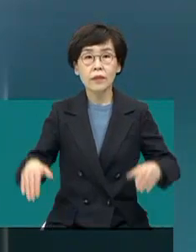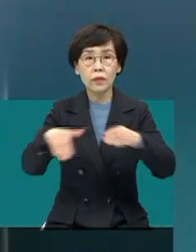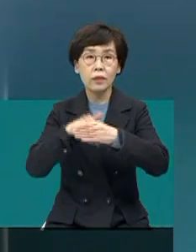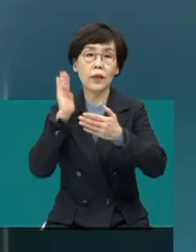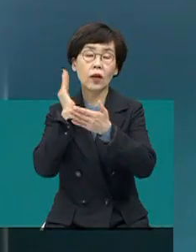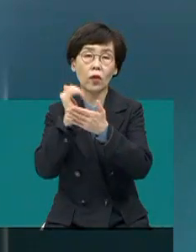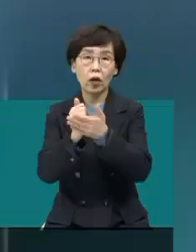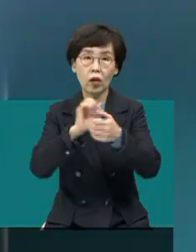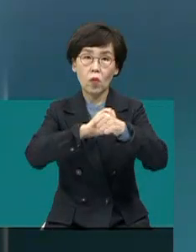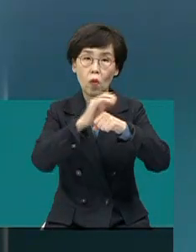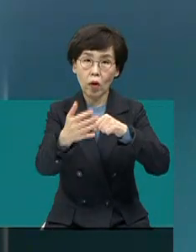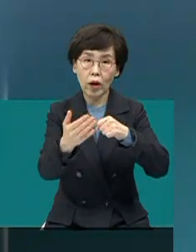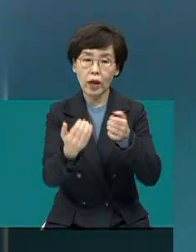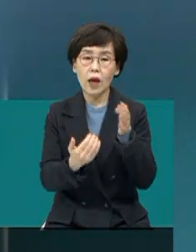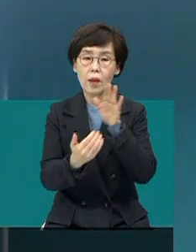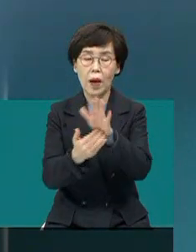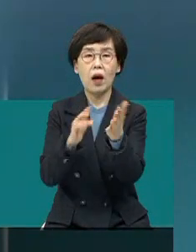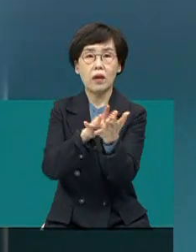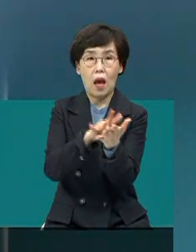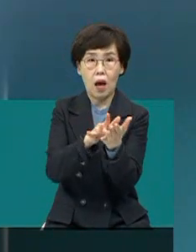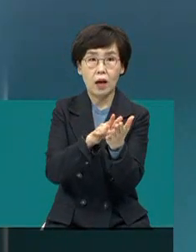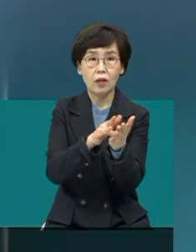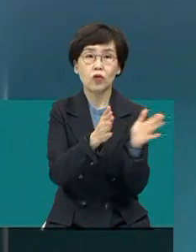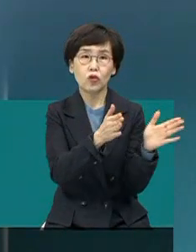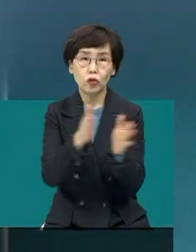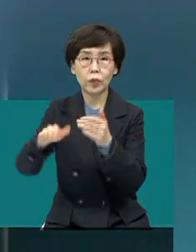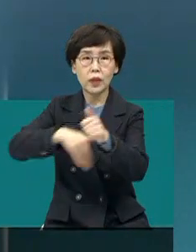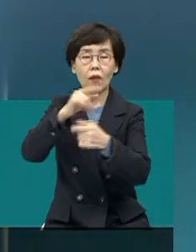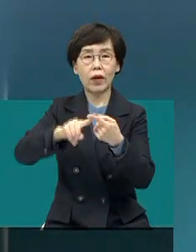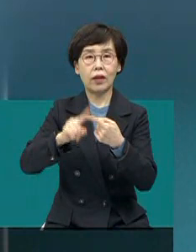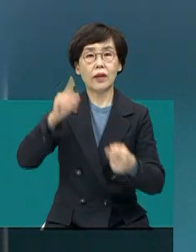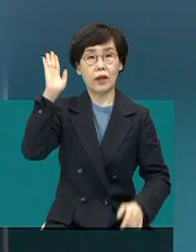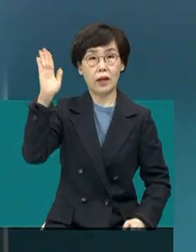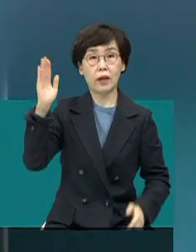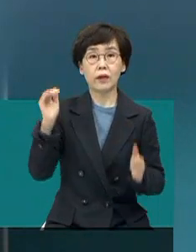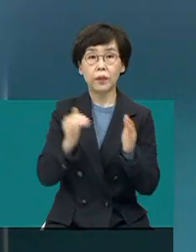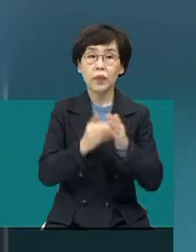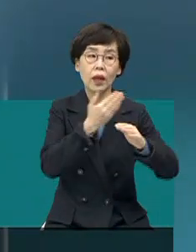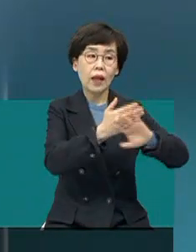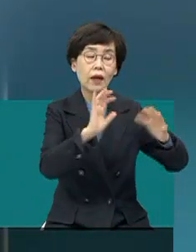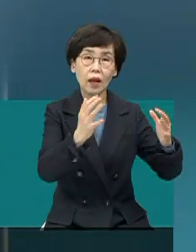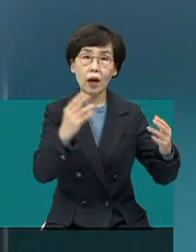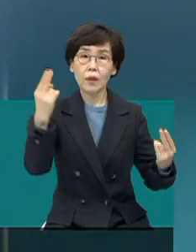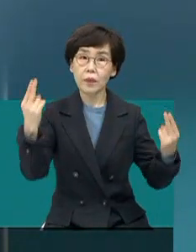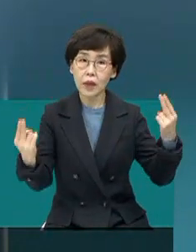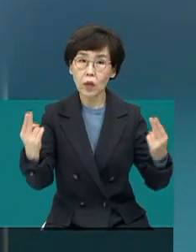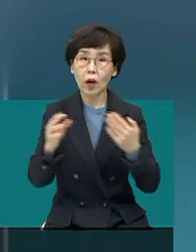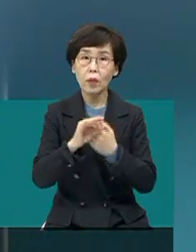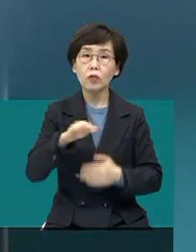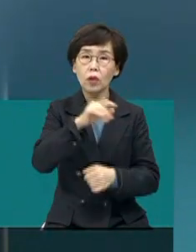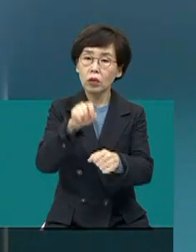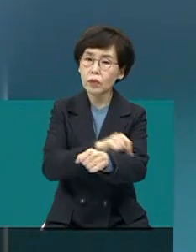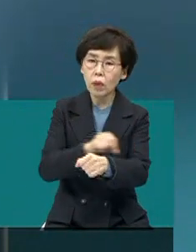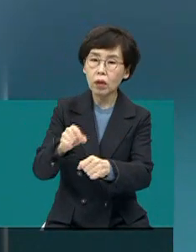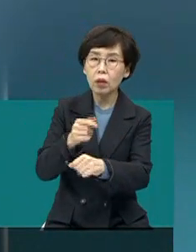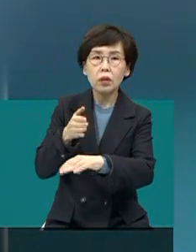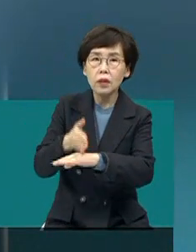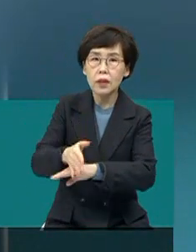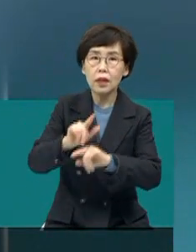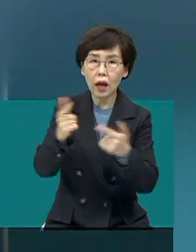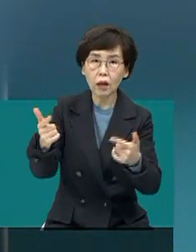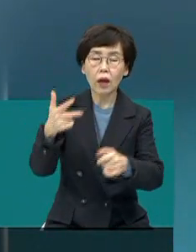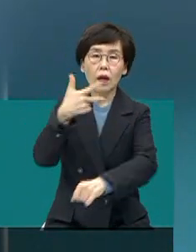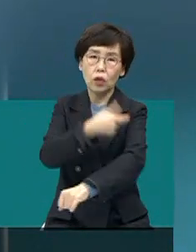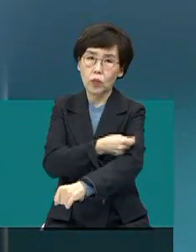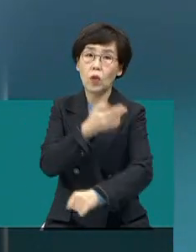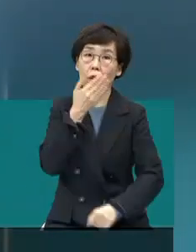문재인 대통령이 코로나 백신 확보 상황을 직접 언급했습니다. 다른 나라들에 비해 우리도 특별히 늦지 않게